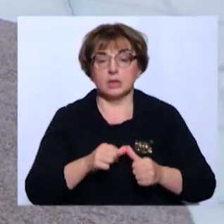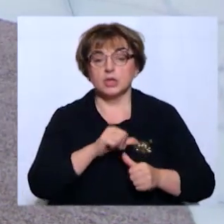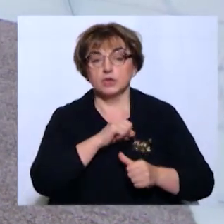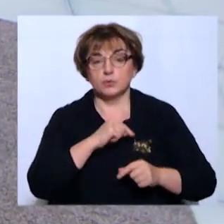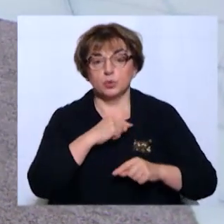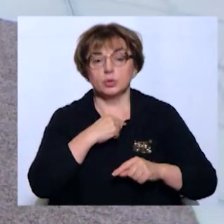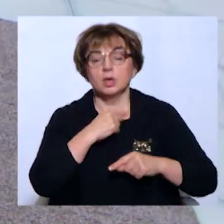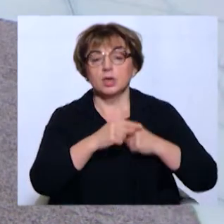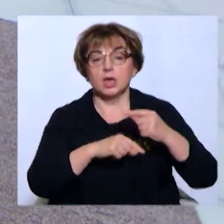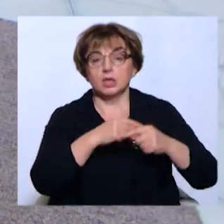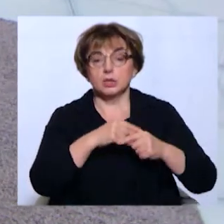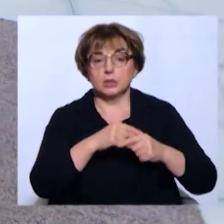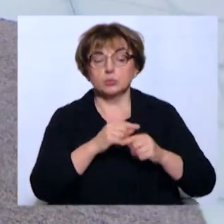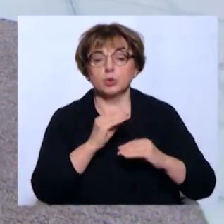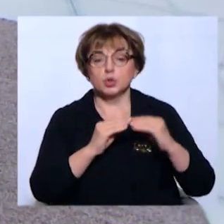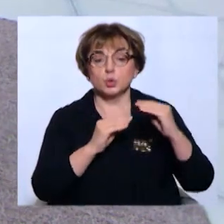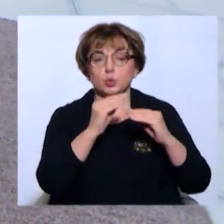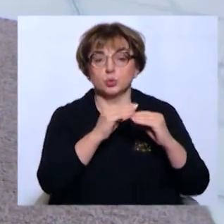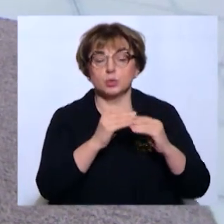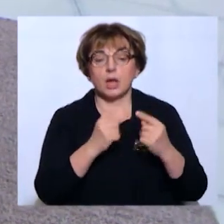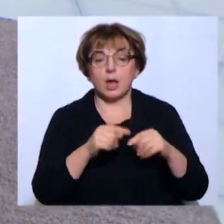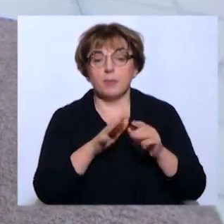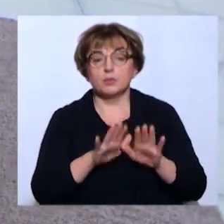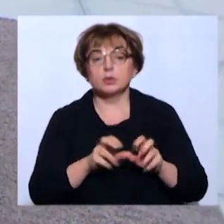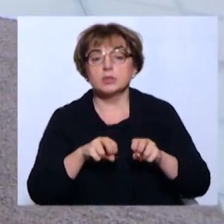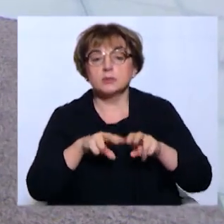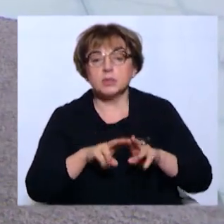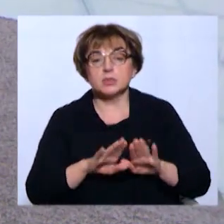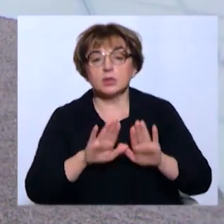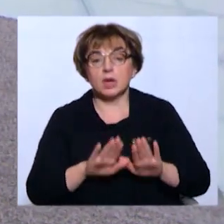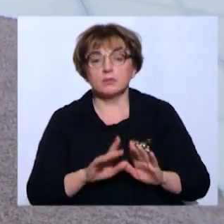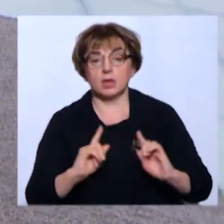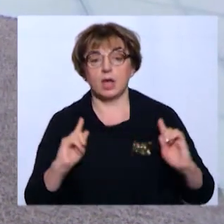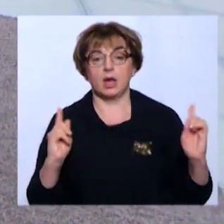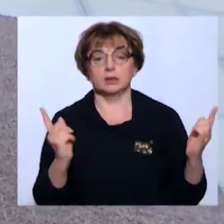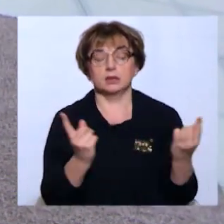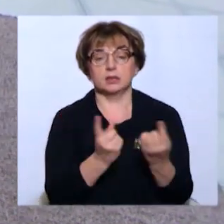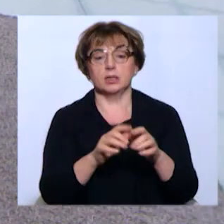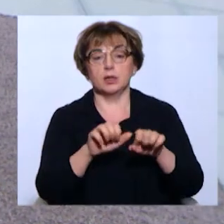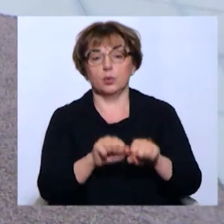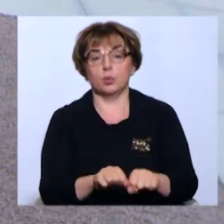სტრუქტურა და ამავდროულად უკავიათ გარკვეული არეალი.